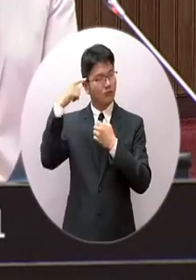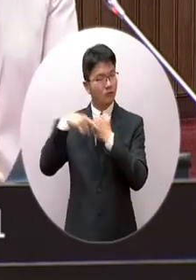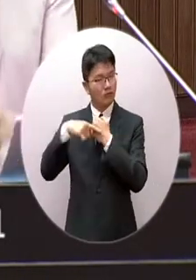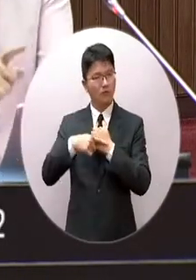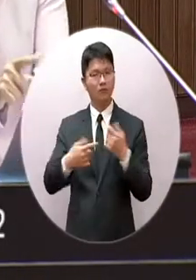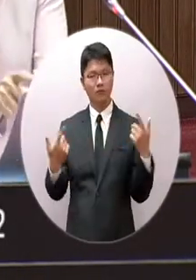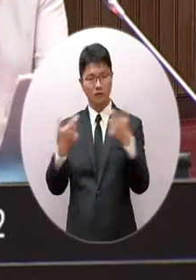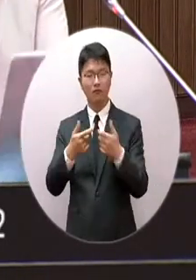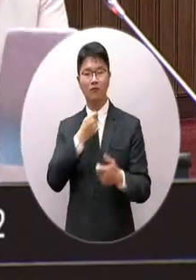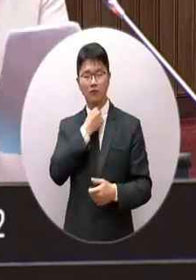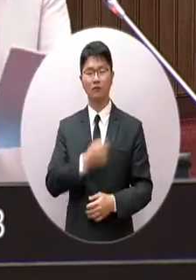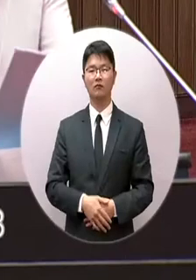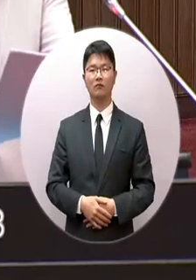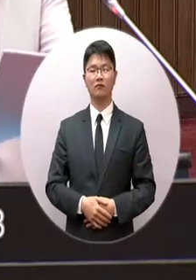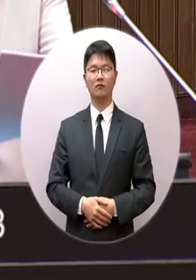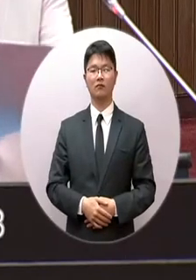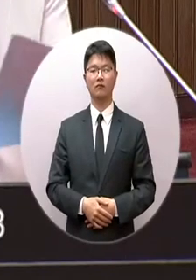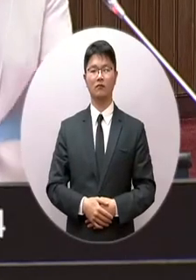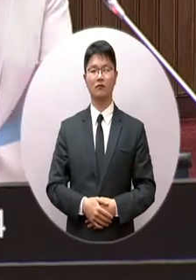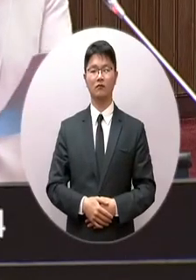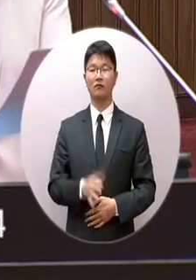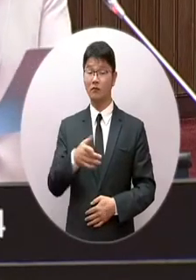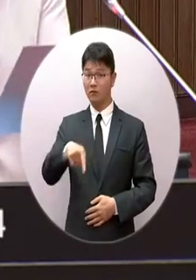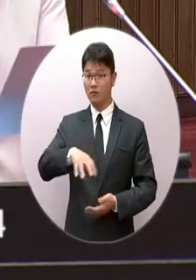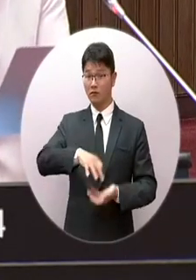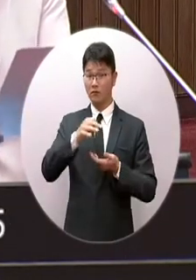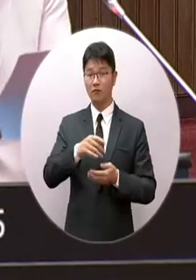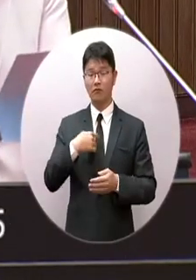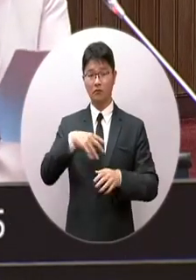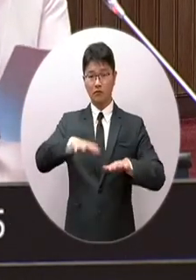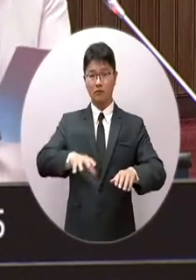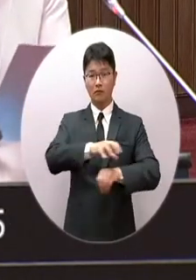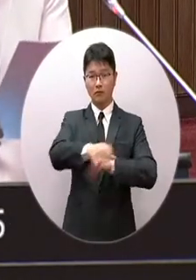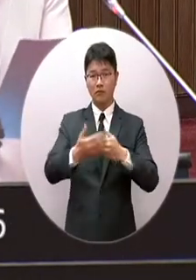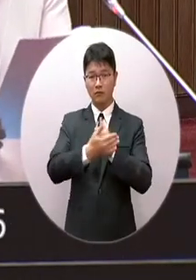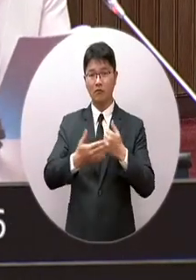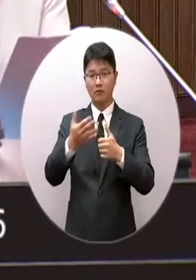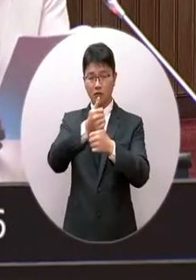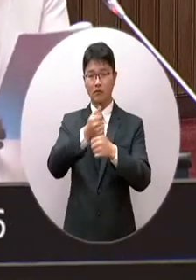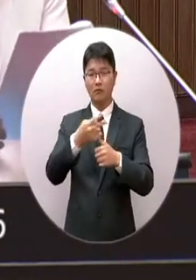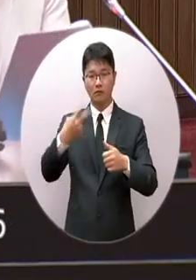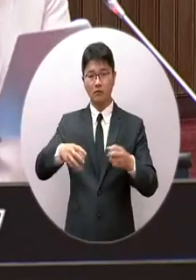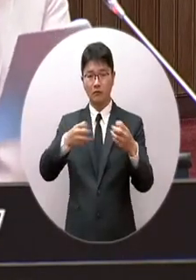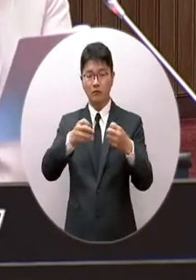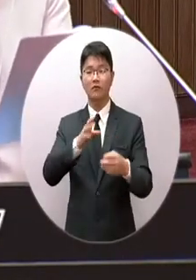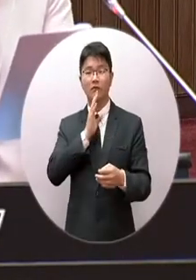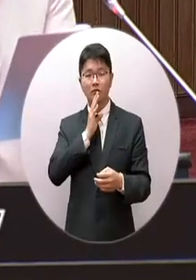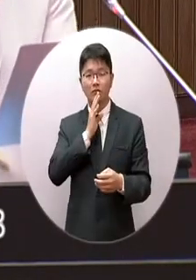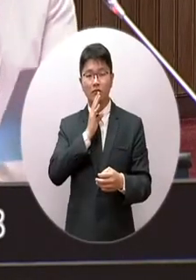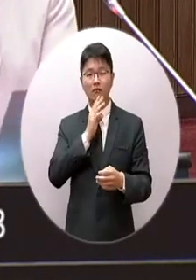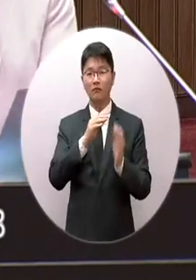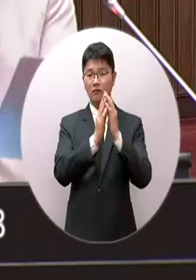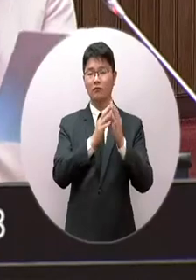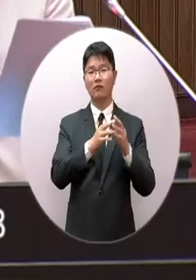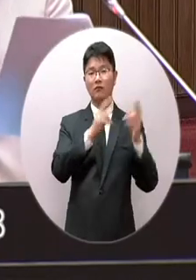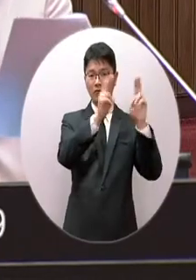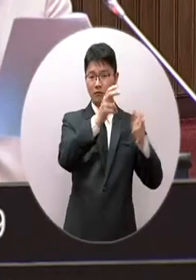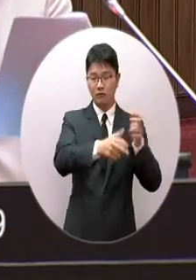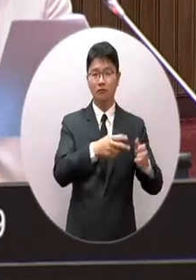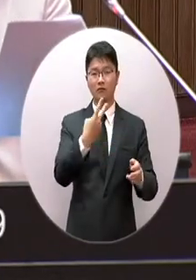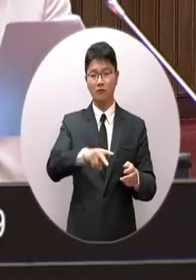这样子说？就是像我们今天环保署特别要讨论的，就是大潭电厂扩建要增